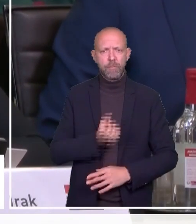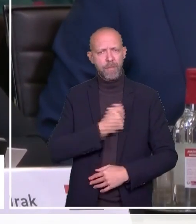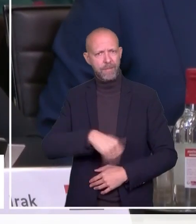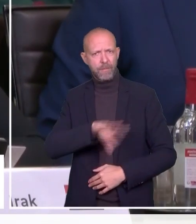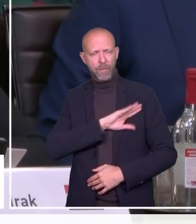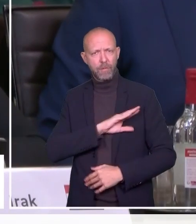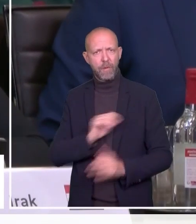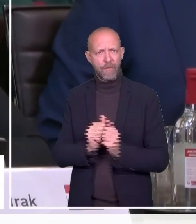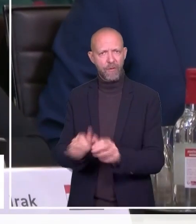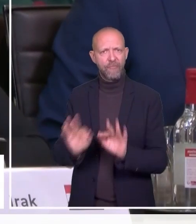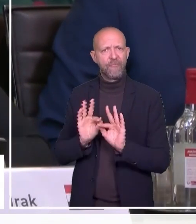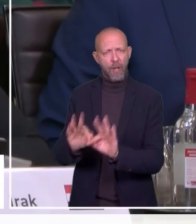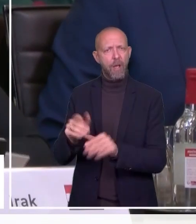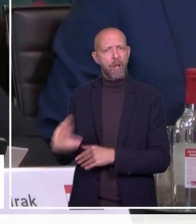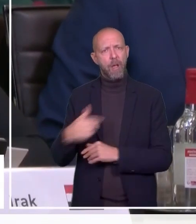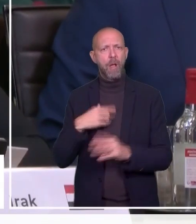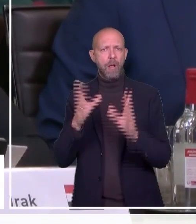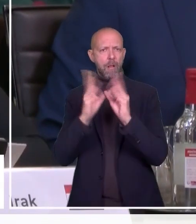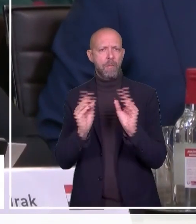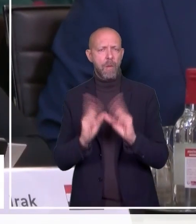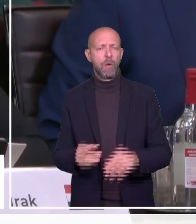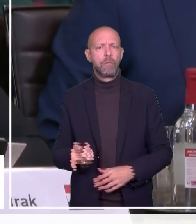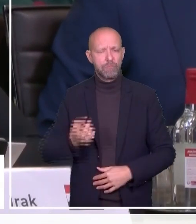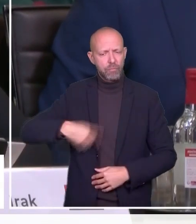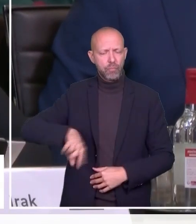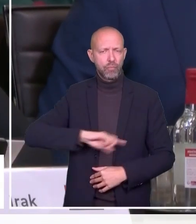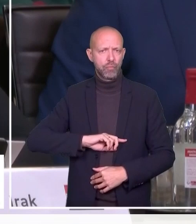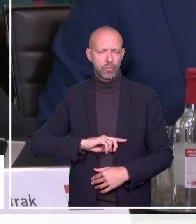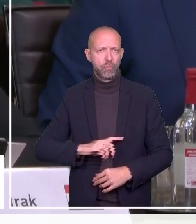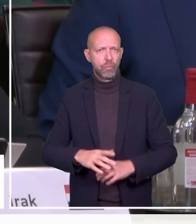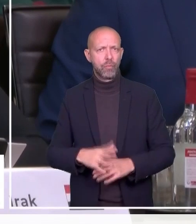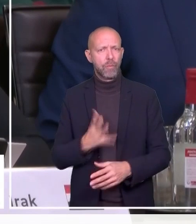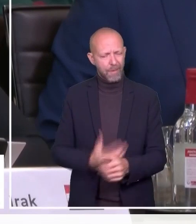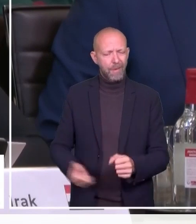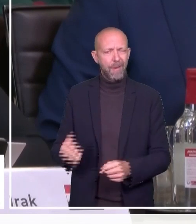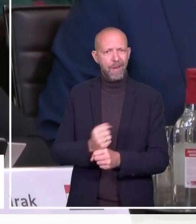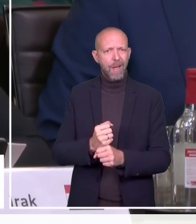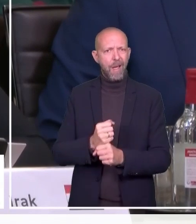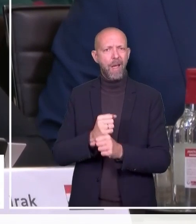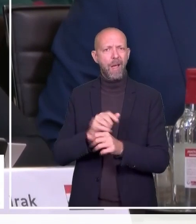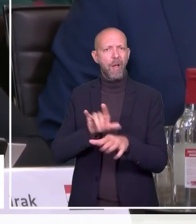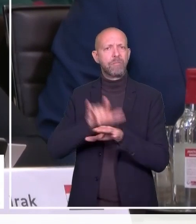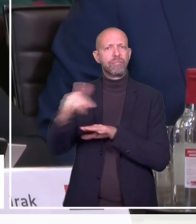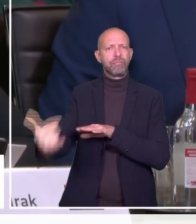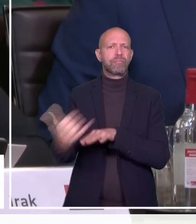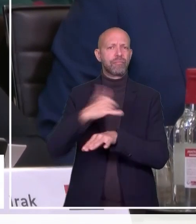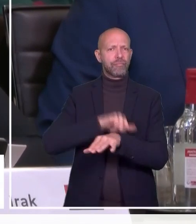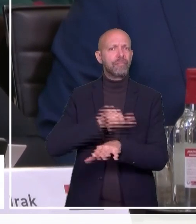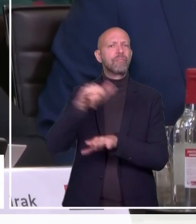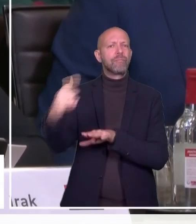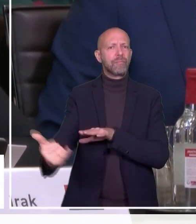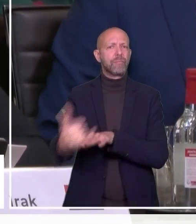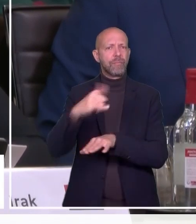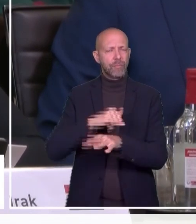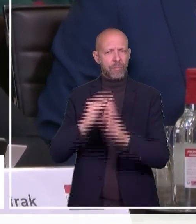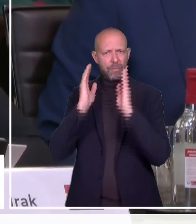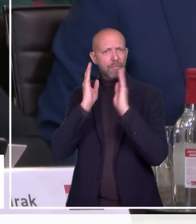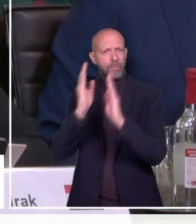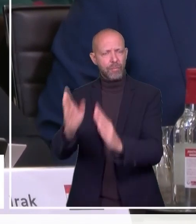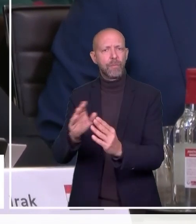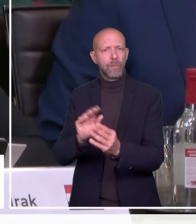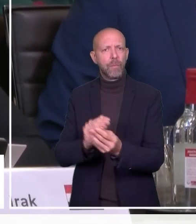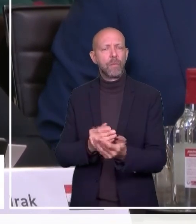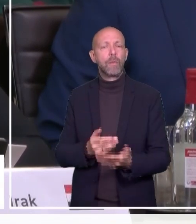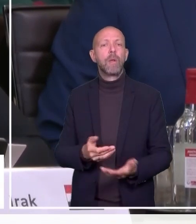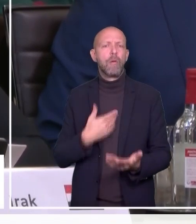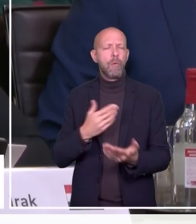والإنسانية الضرورية بواقع سبع طائرات، إذ بلغ مجموع تلك المساعدات 75